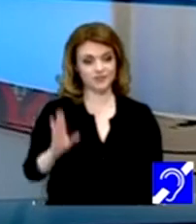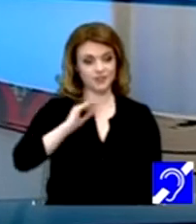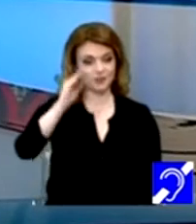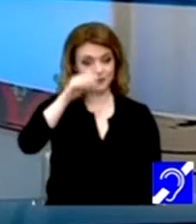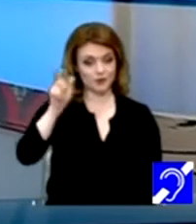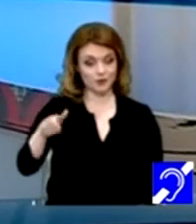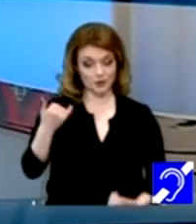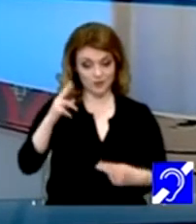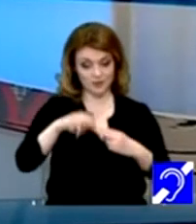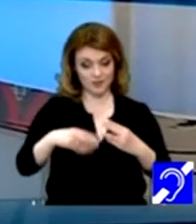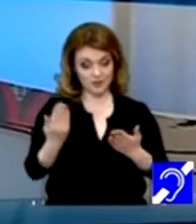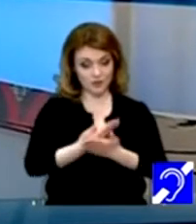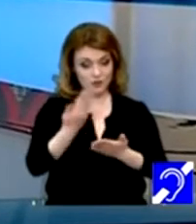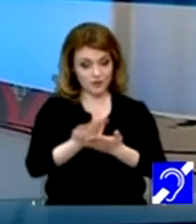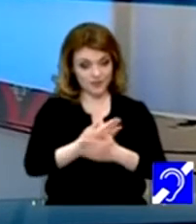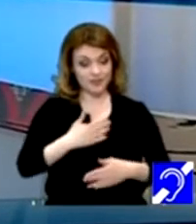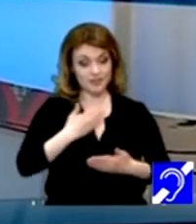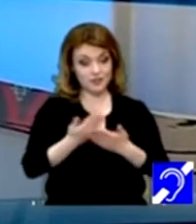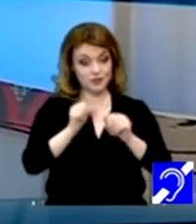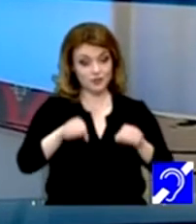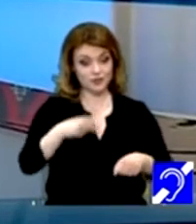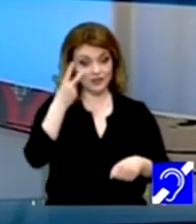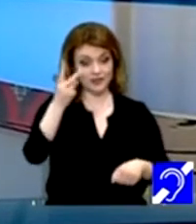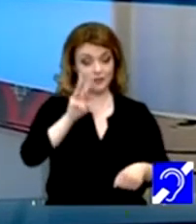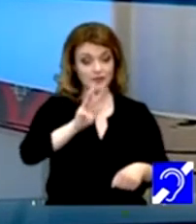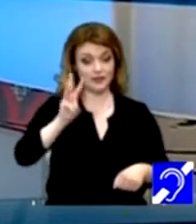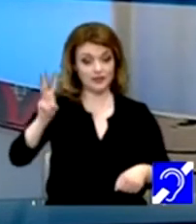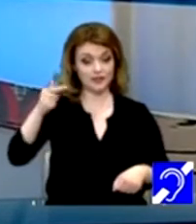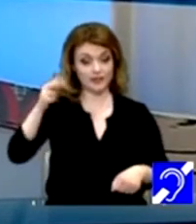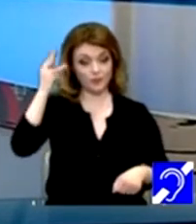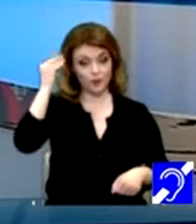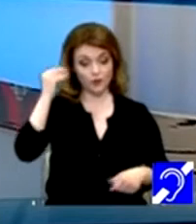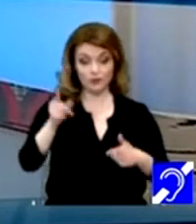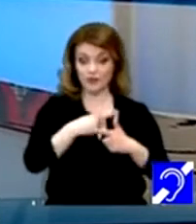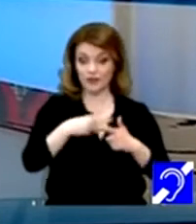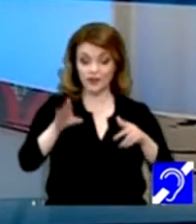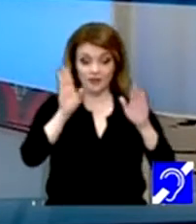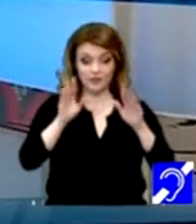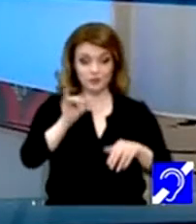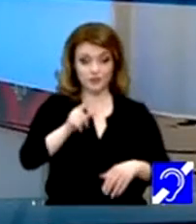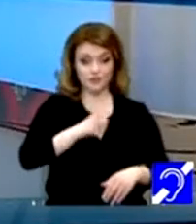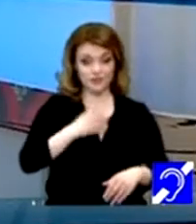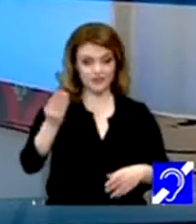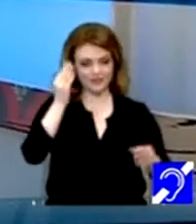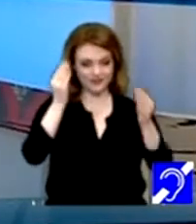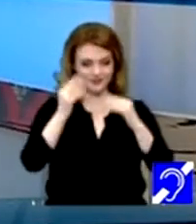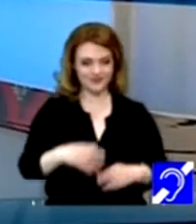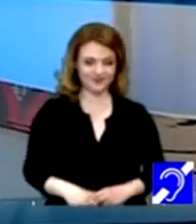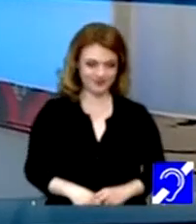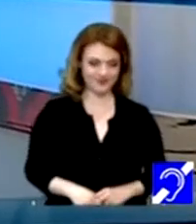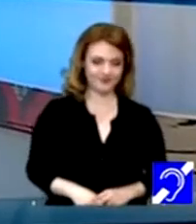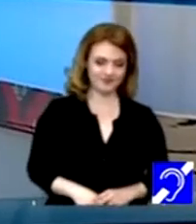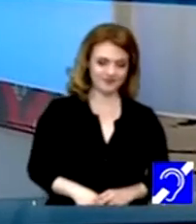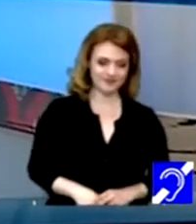Doamnelor, domnilor, telejurnalul a ajuns la final. Știrile noastre le găsiți pe tvremoldova.md sau pe pagina de Facebook, unde așteptăm opiniile